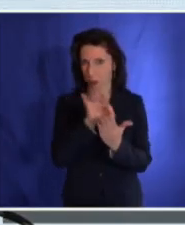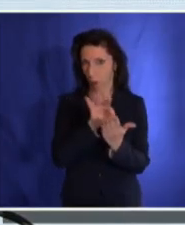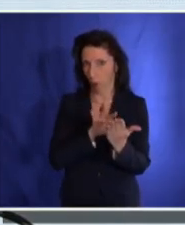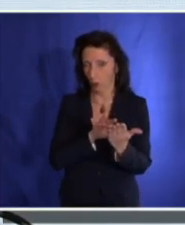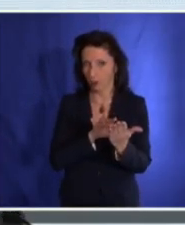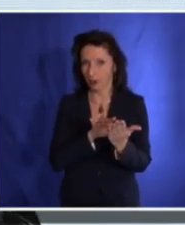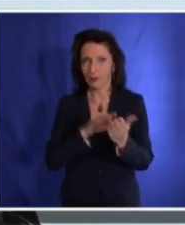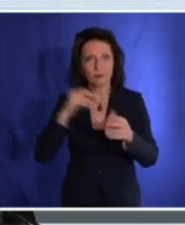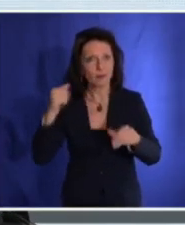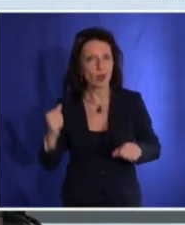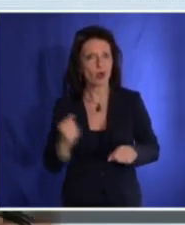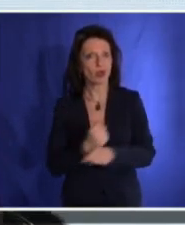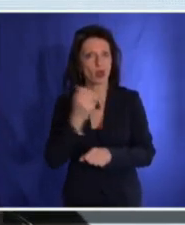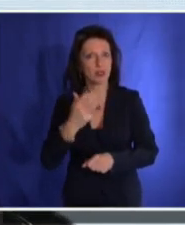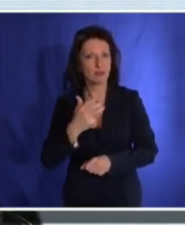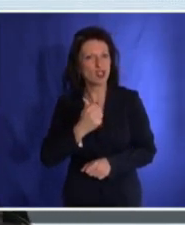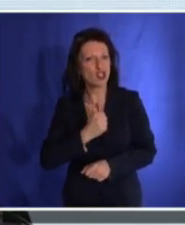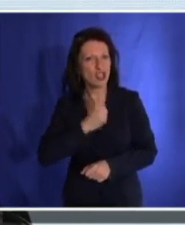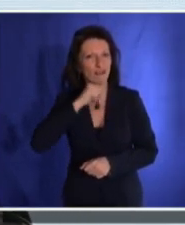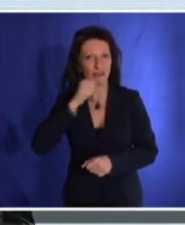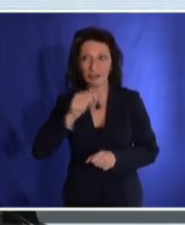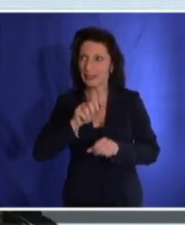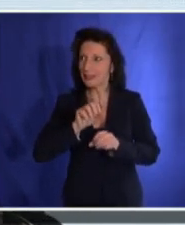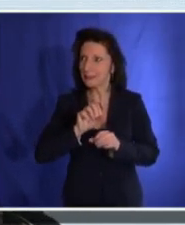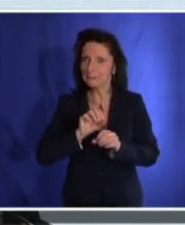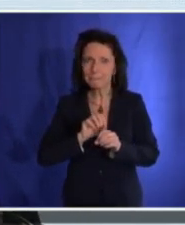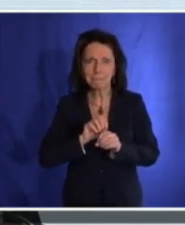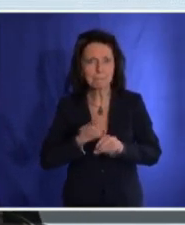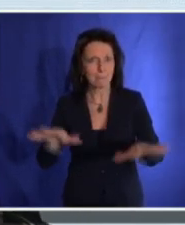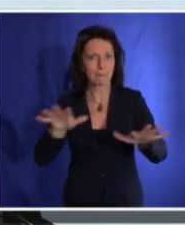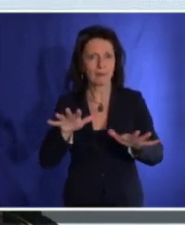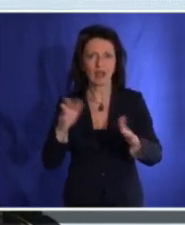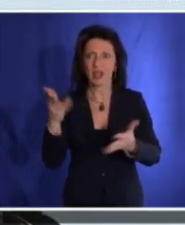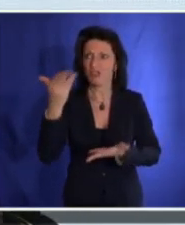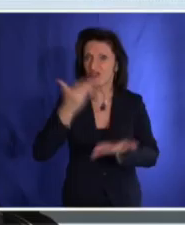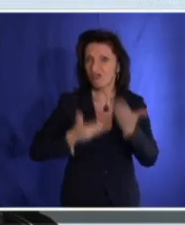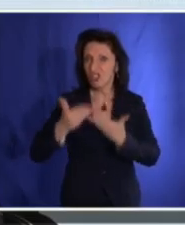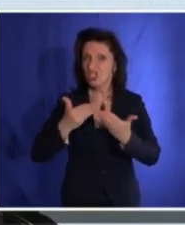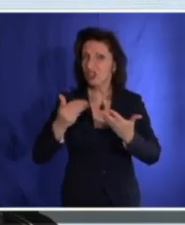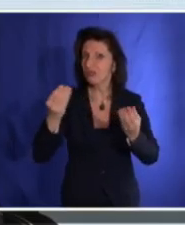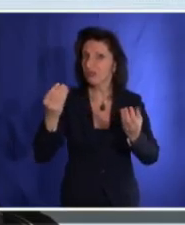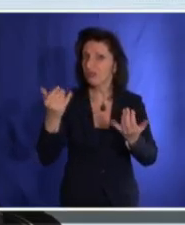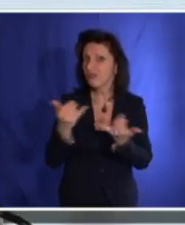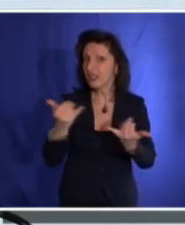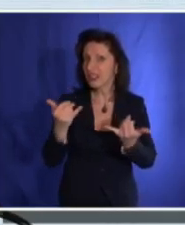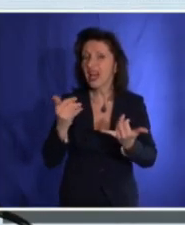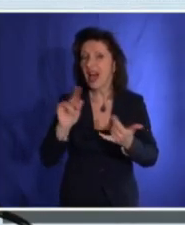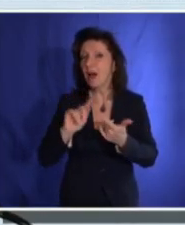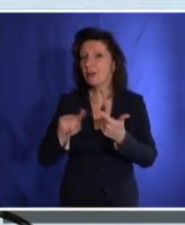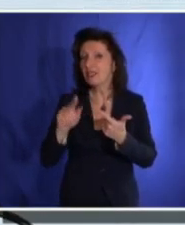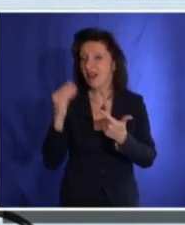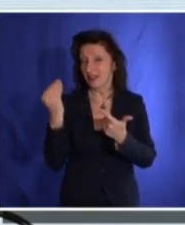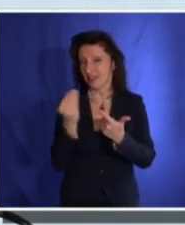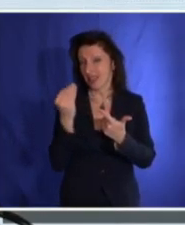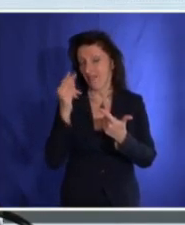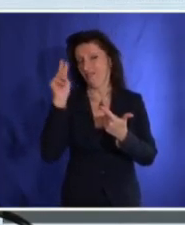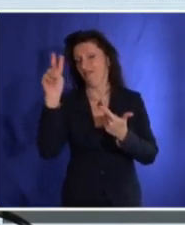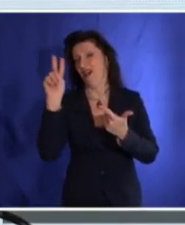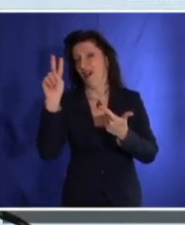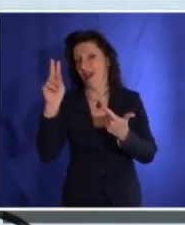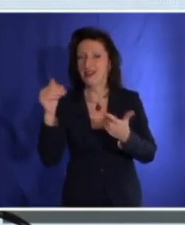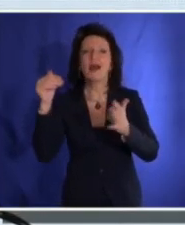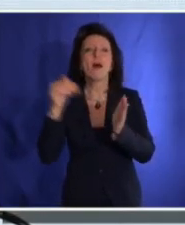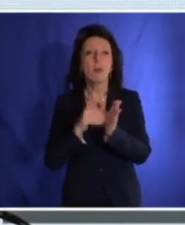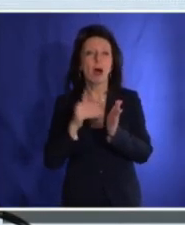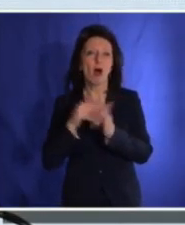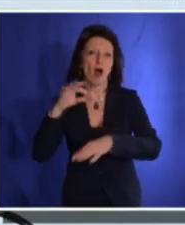dann doch den Schluss nicht drüber. Ja, Wirtschaft hat was, nimmt das. Ja, eigentlich geht es um was Zweites und das muss die Angst auch lösen. Das